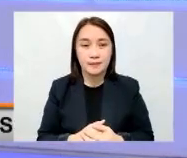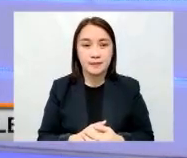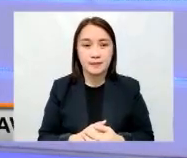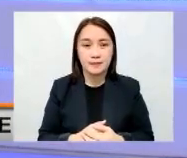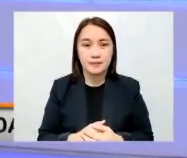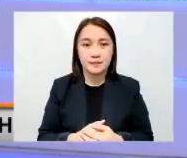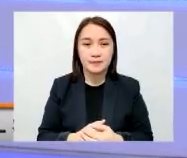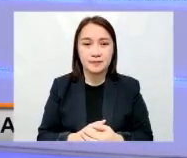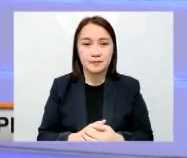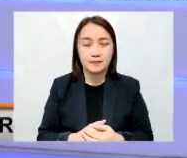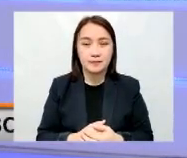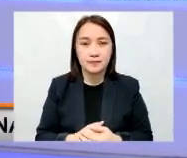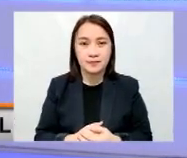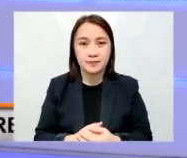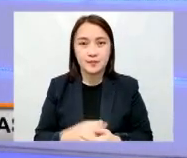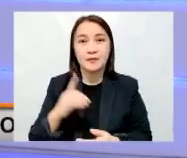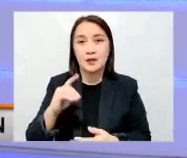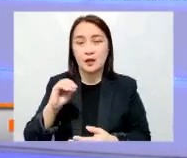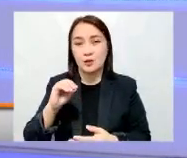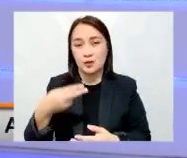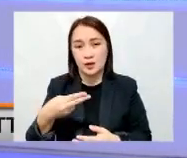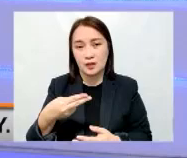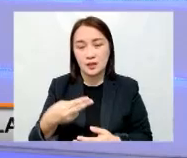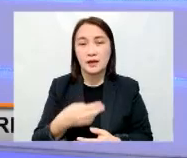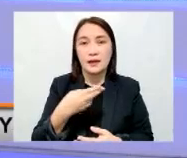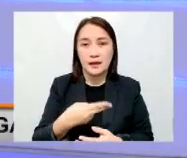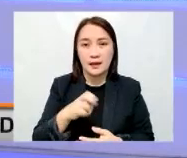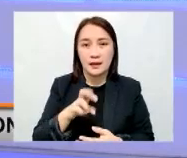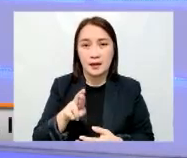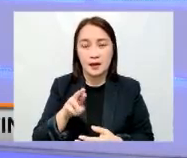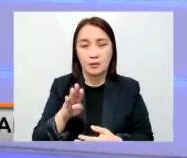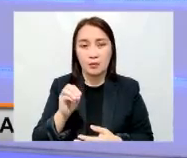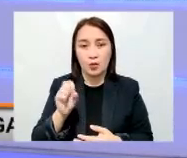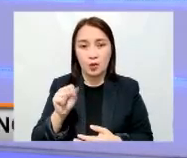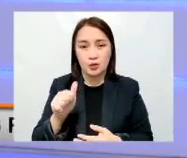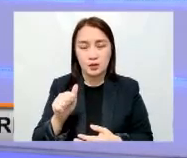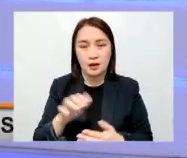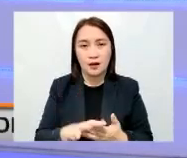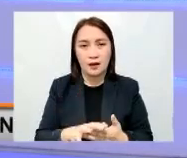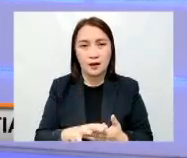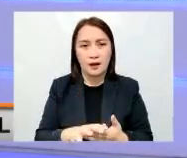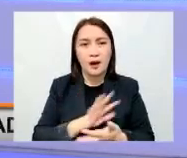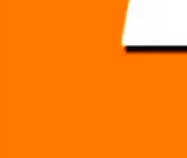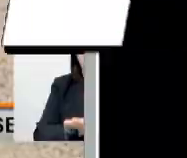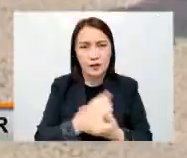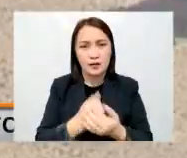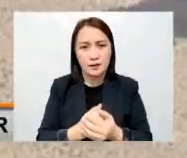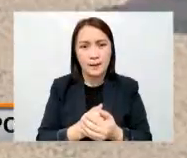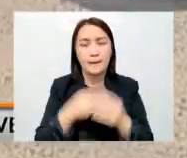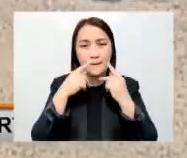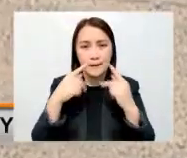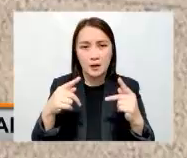Hilingin ni Health Secretary Ted Arbosa sa Malacanang na tanggalin ang COVID-19 public health emergency sa bansa. Kasunod yan